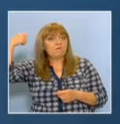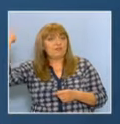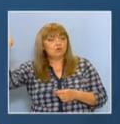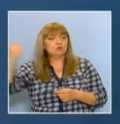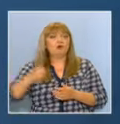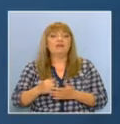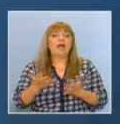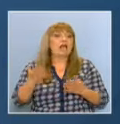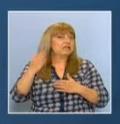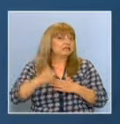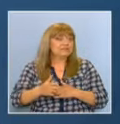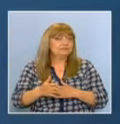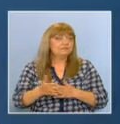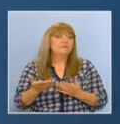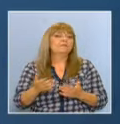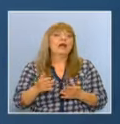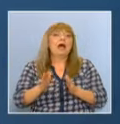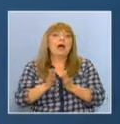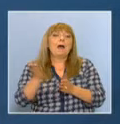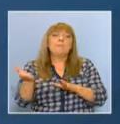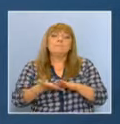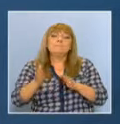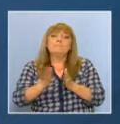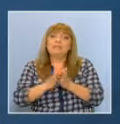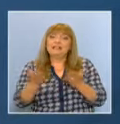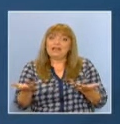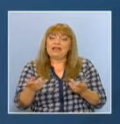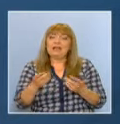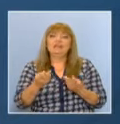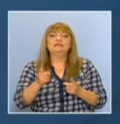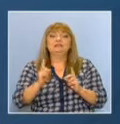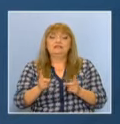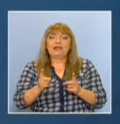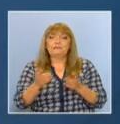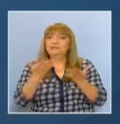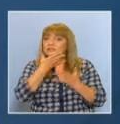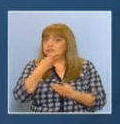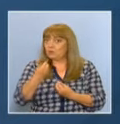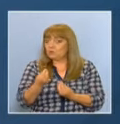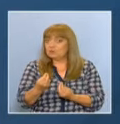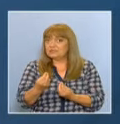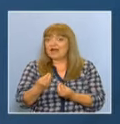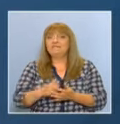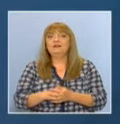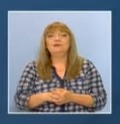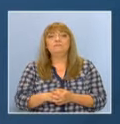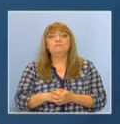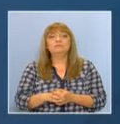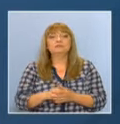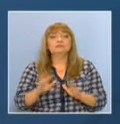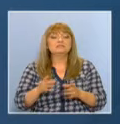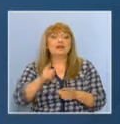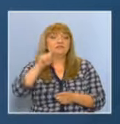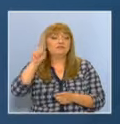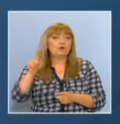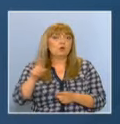олимпиада? Естествено, материалът, който трябва, материята трябва да се познава, става въпрос за, ако не се лъжа,